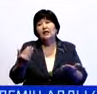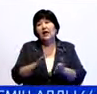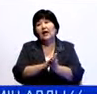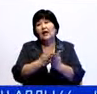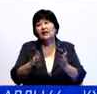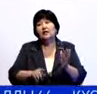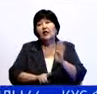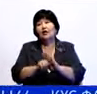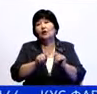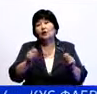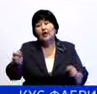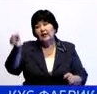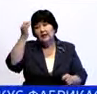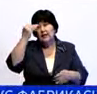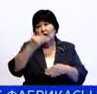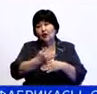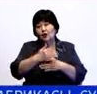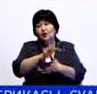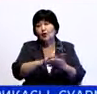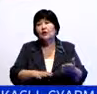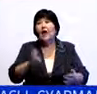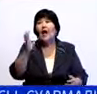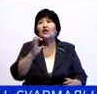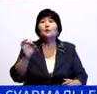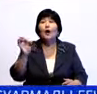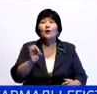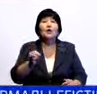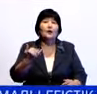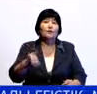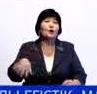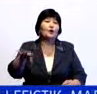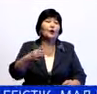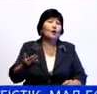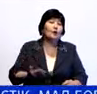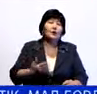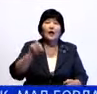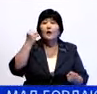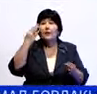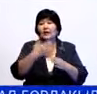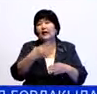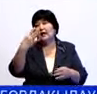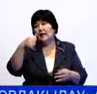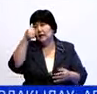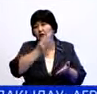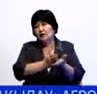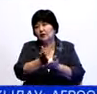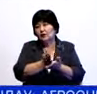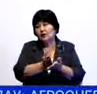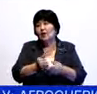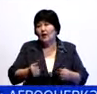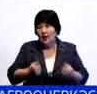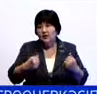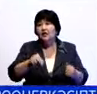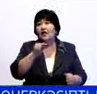жинақтың тұсаукесер шарасы еске алу кешіне ұласты. Әшімхан Оспанов шежірелі өлкенің мәдениет саласында 40 жылға жуық уақыт бойы